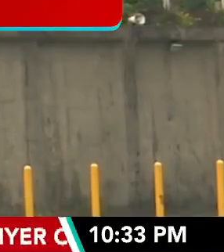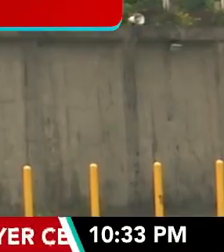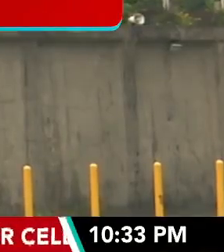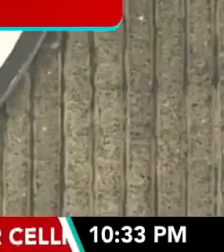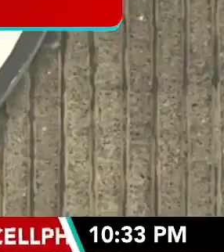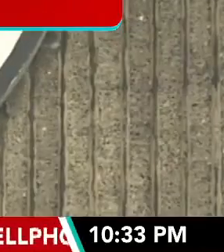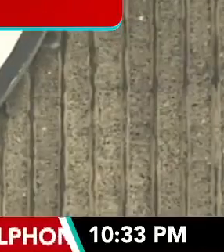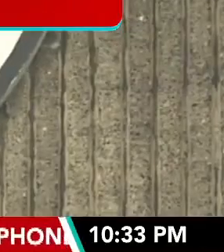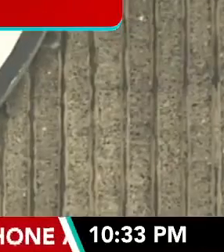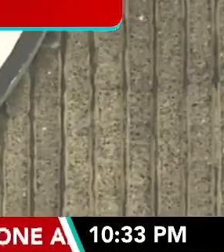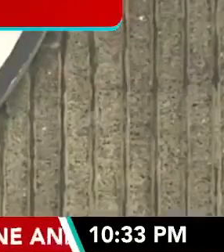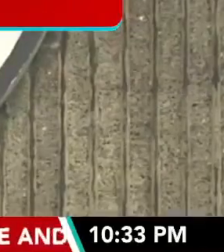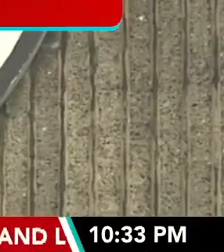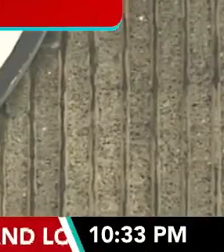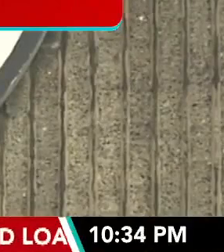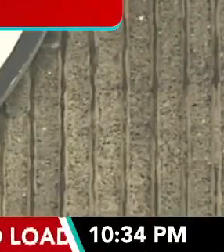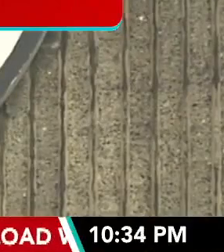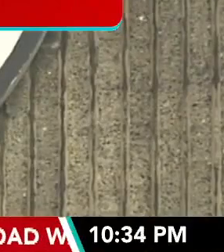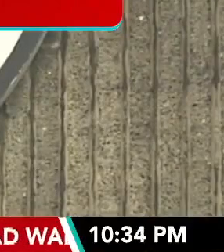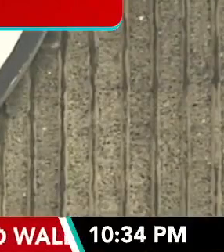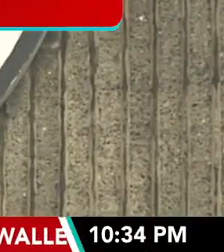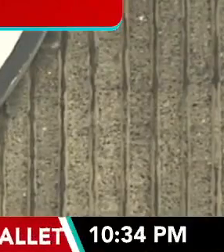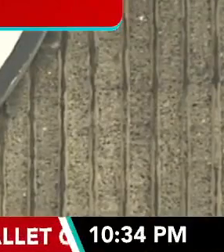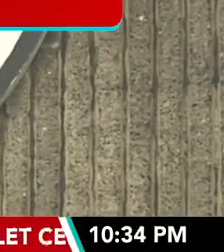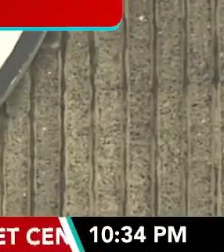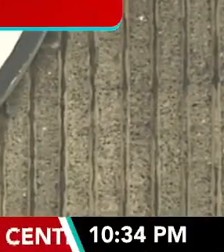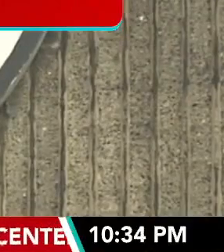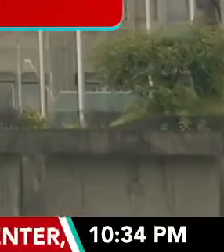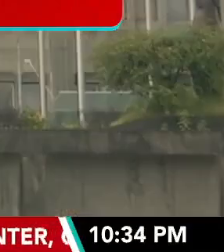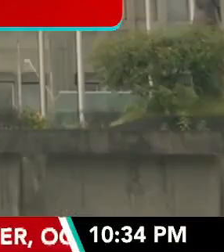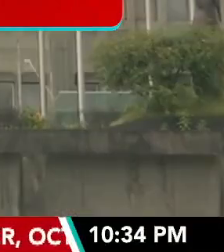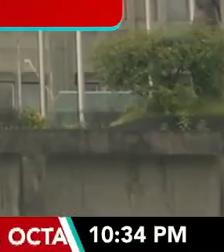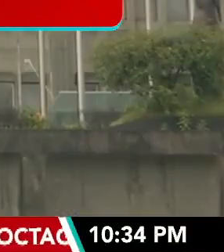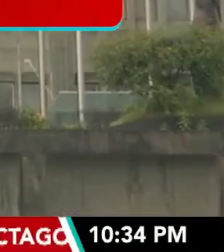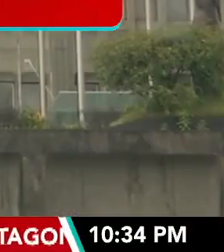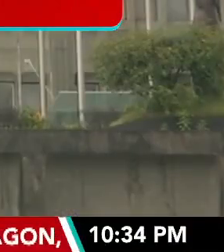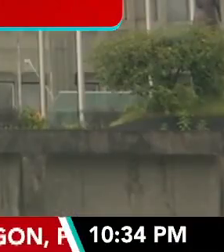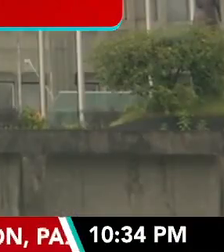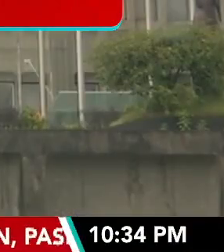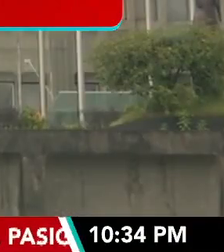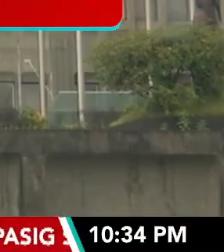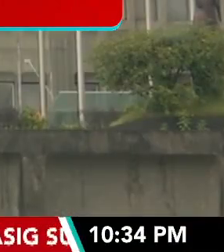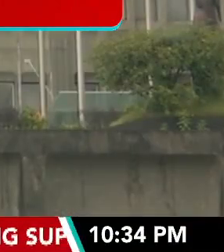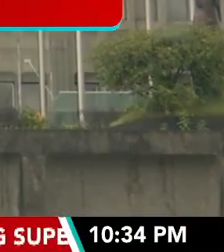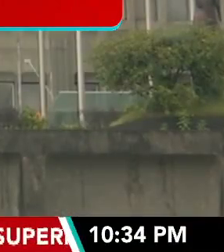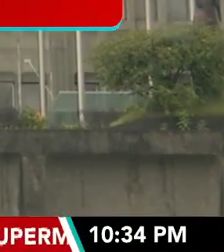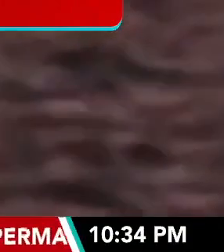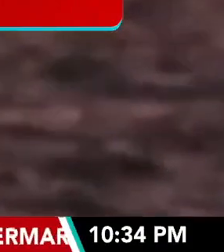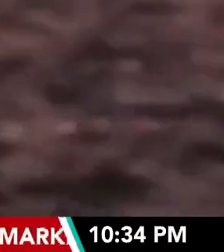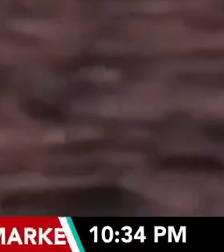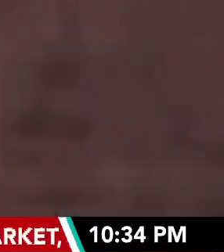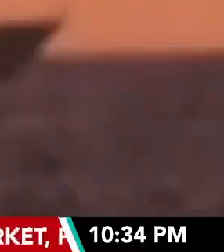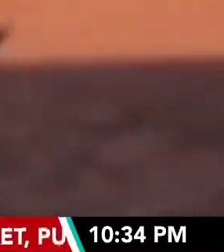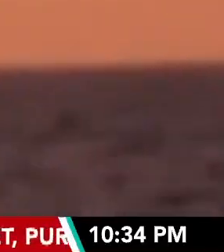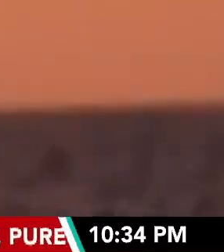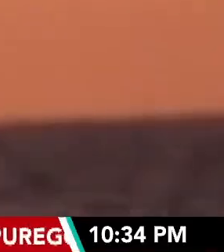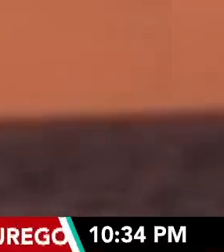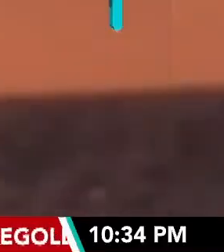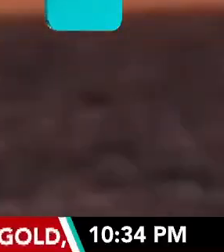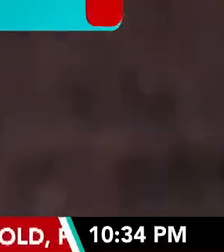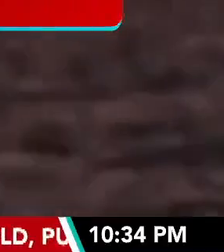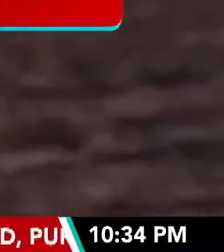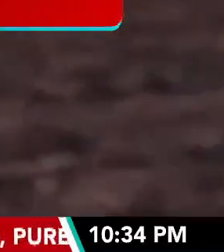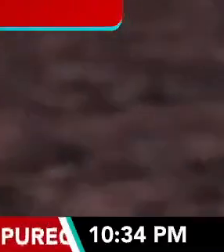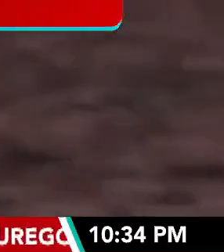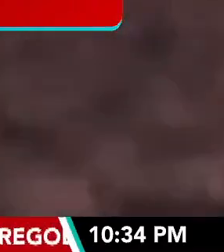ng China Coast Guard, lalo't nagdulot ito ng pansamantalang pagkabulag ng crew ng Philippine Coast Guard. Sabi ng PCG,